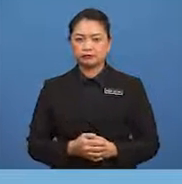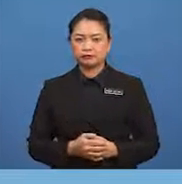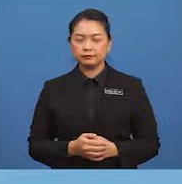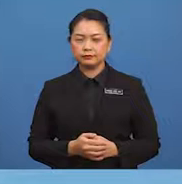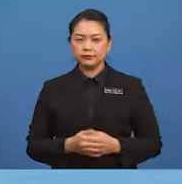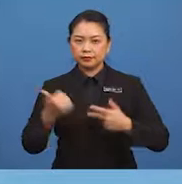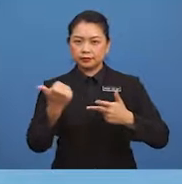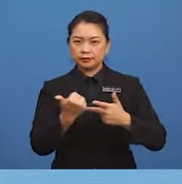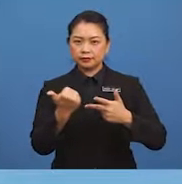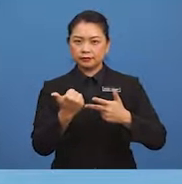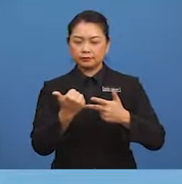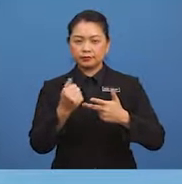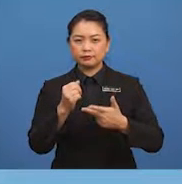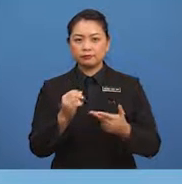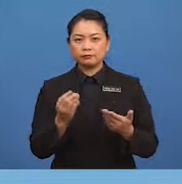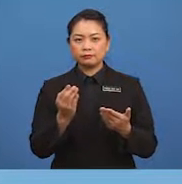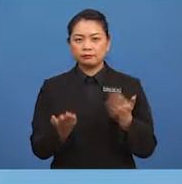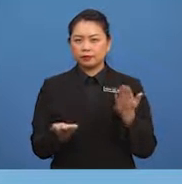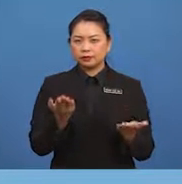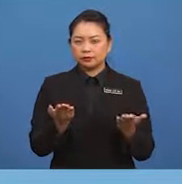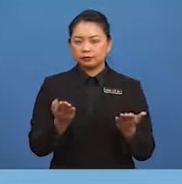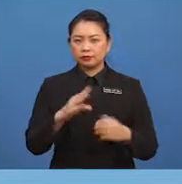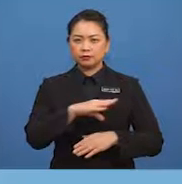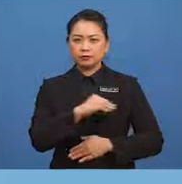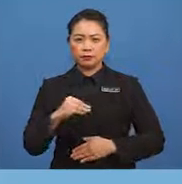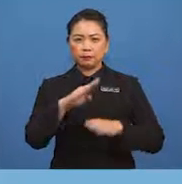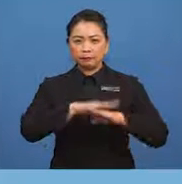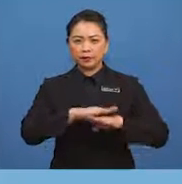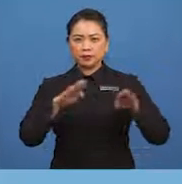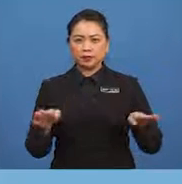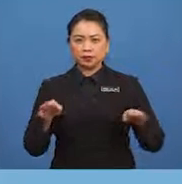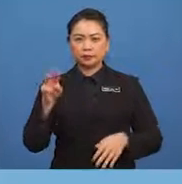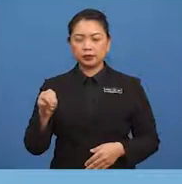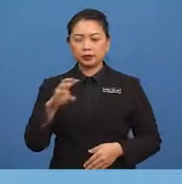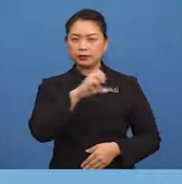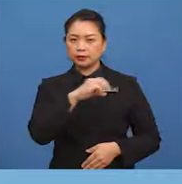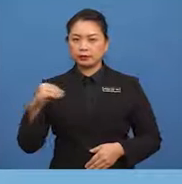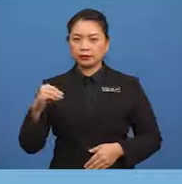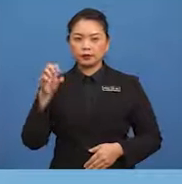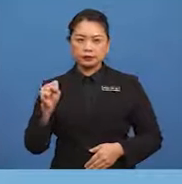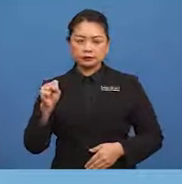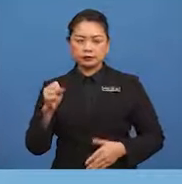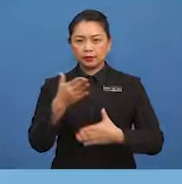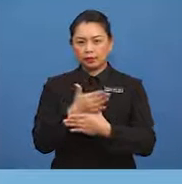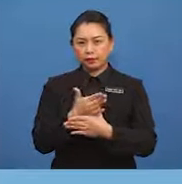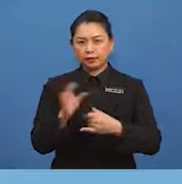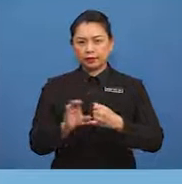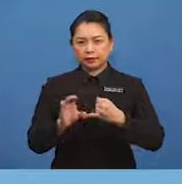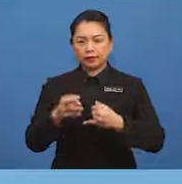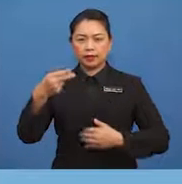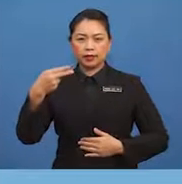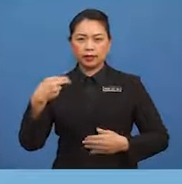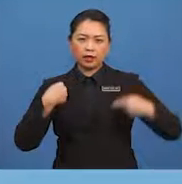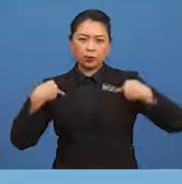Yang ketiga, membanding dan membezakan mitosis dan sitokinesis antara sel